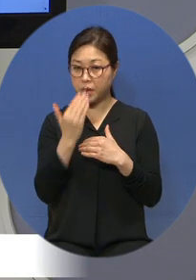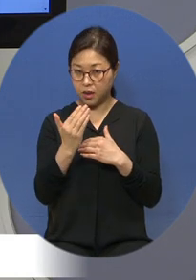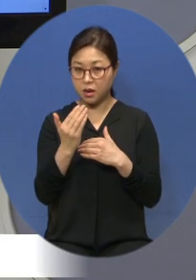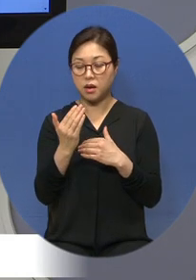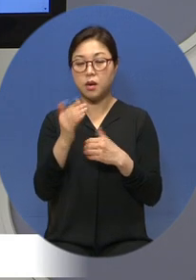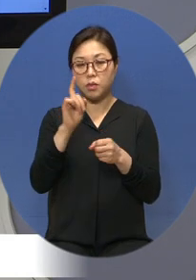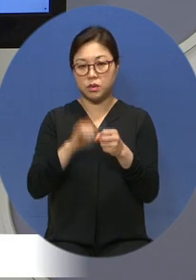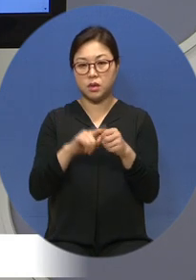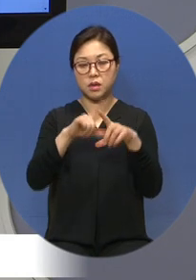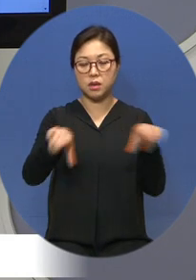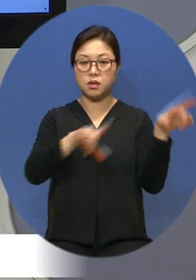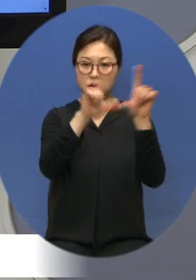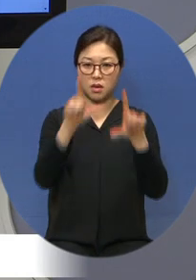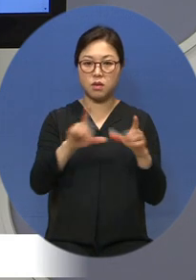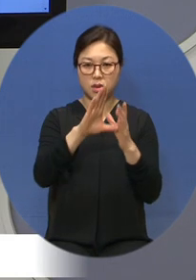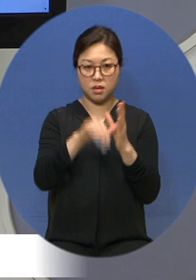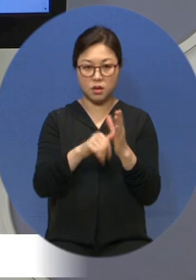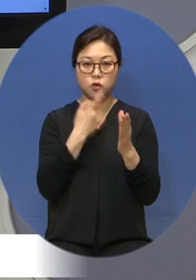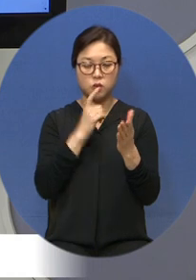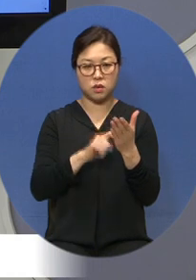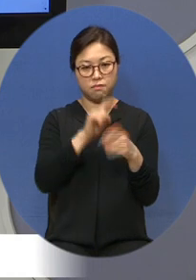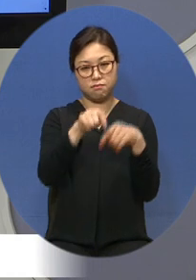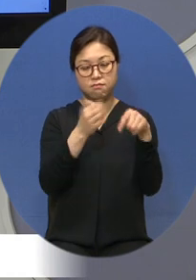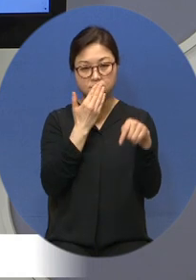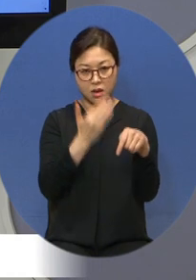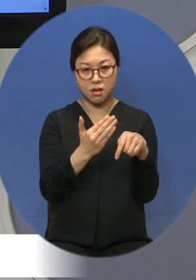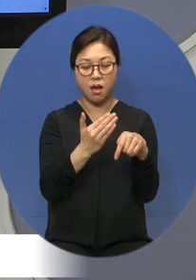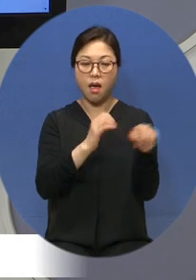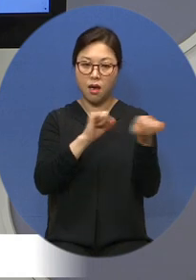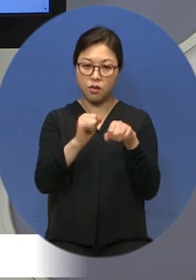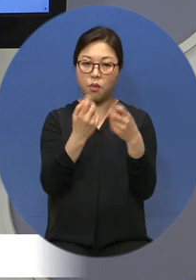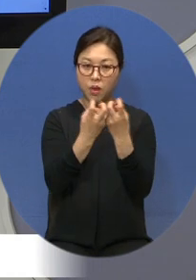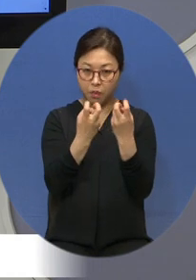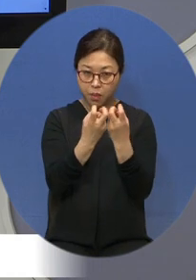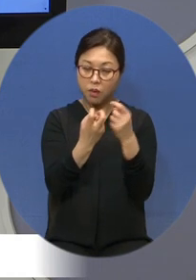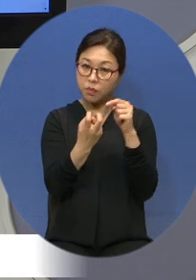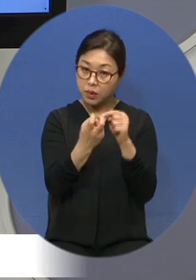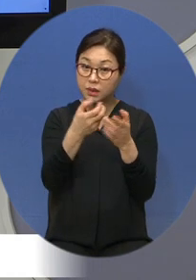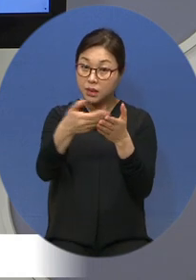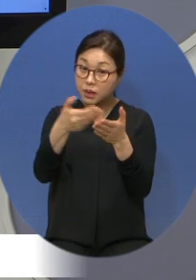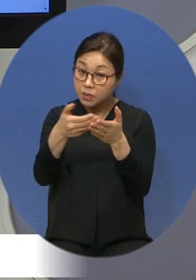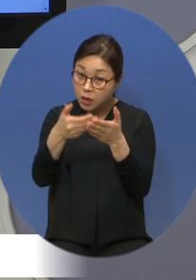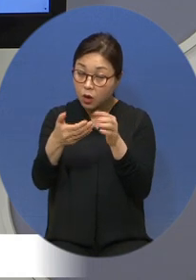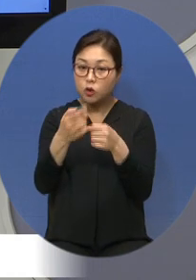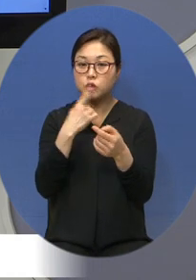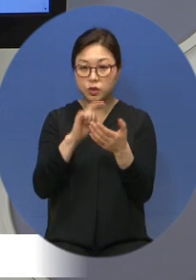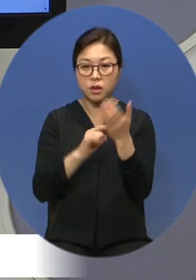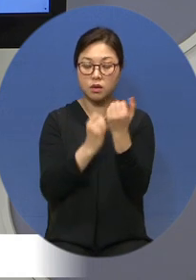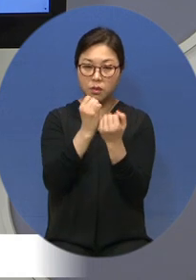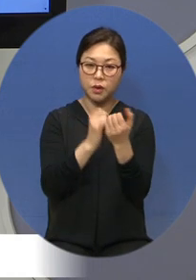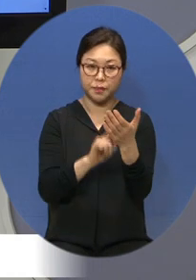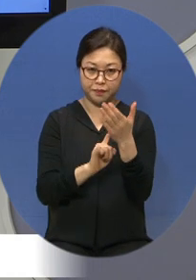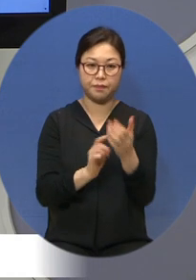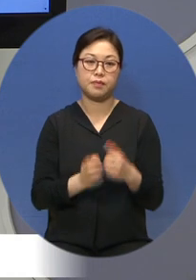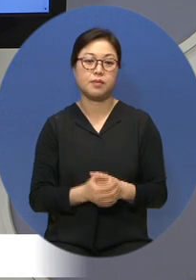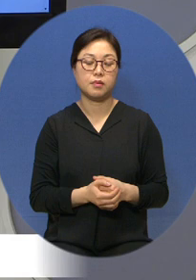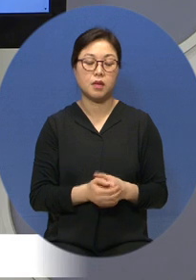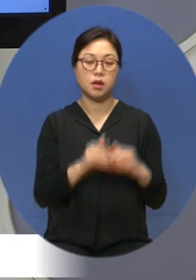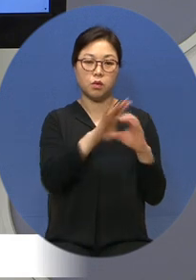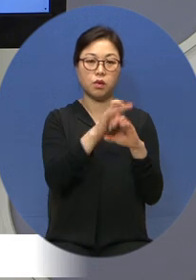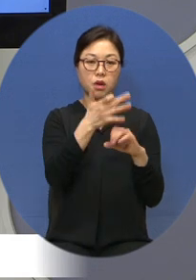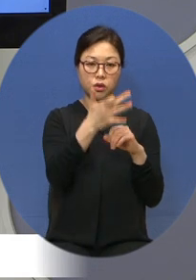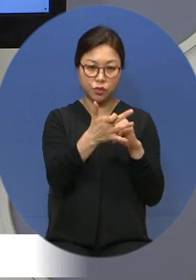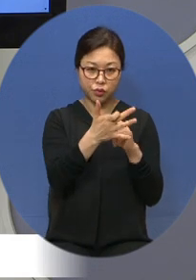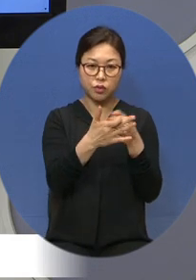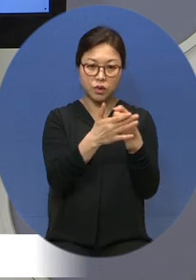위해 일상생활에서 쉽게 실천할 수 있는 행동 요령을 그림과 함께 알기 쉽게 담았는데요 특히 코로 날